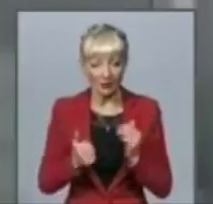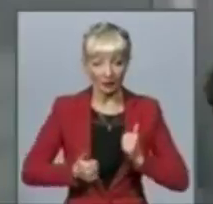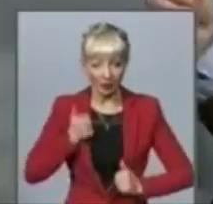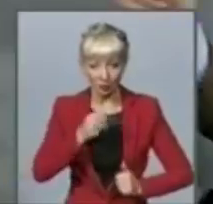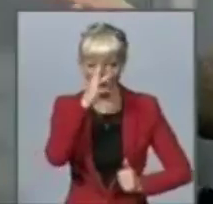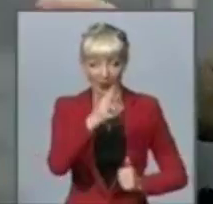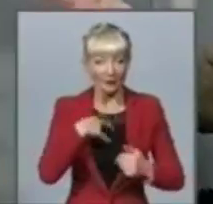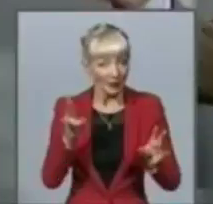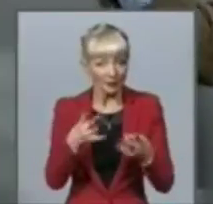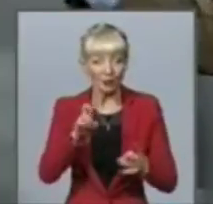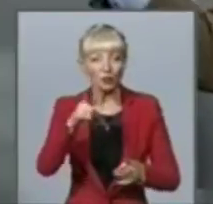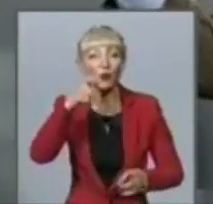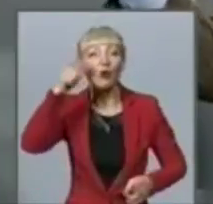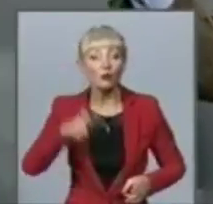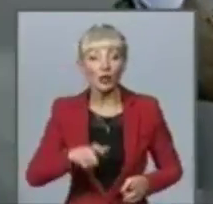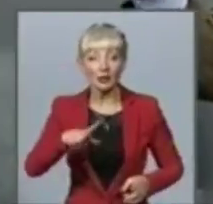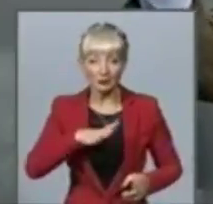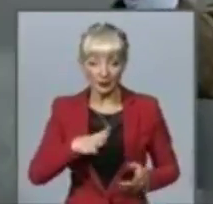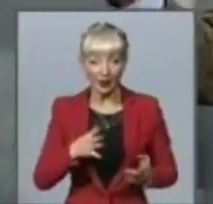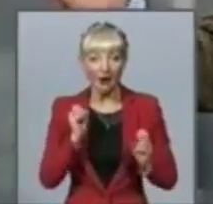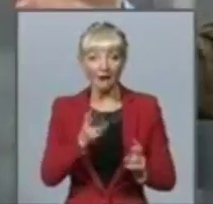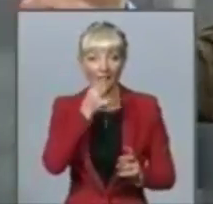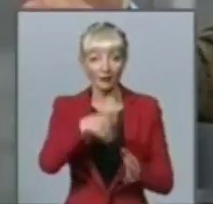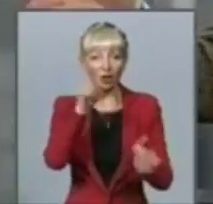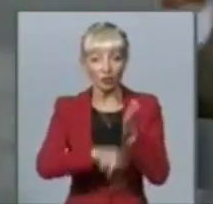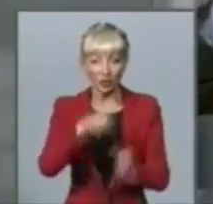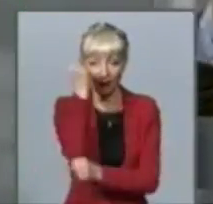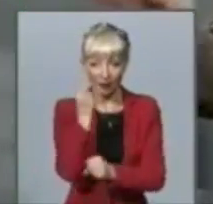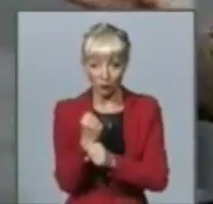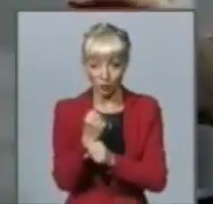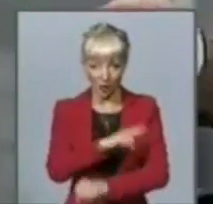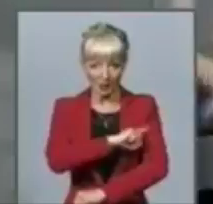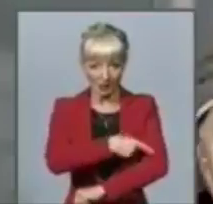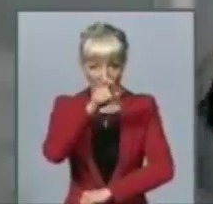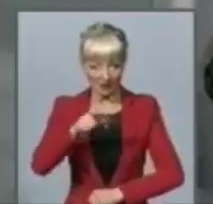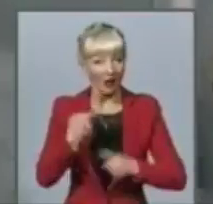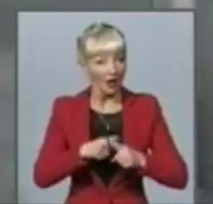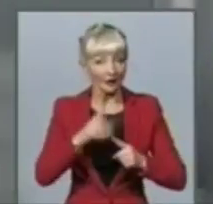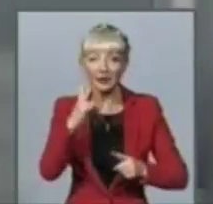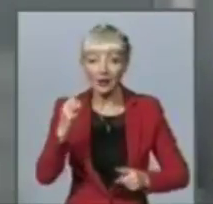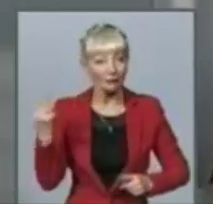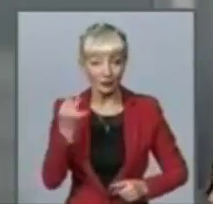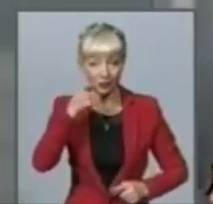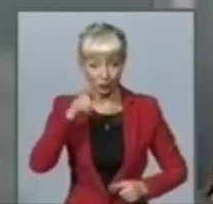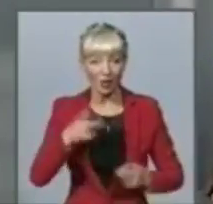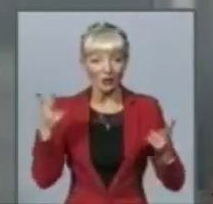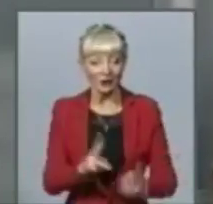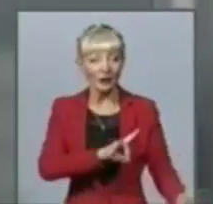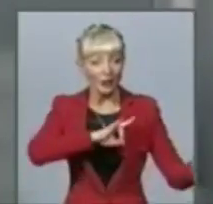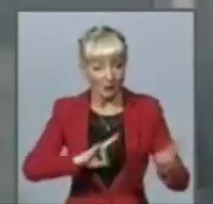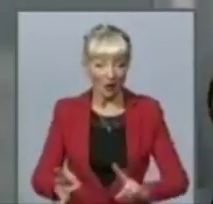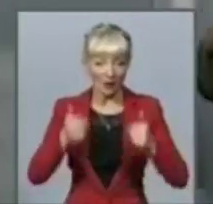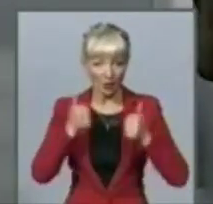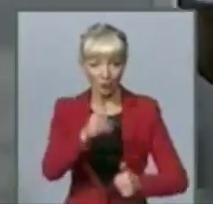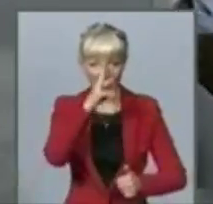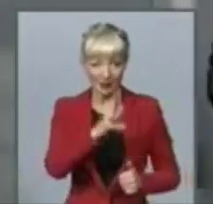Нам не потрібно, щоб в Україні була, як кажуть, дешева робоча сила. Це не український інтерес. Потрібна нормальна, адекватна заробітна платня, за